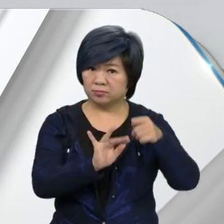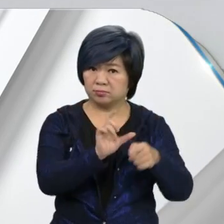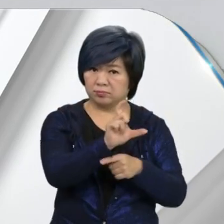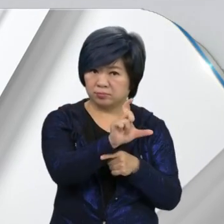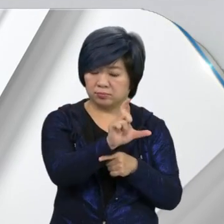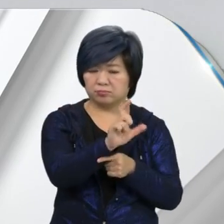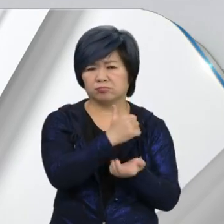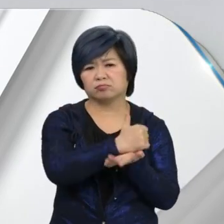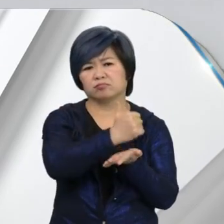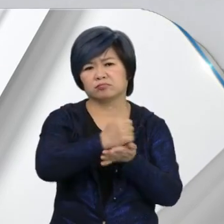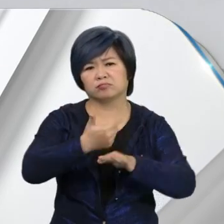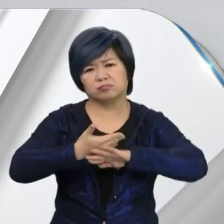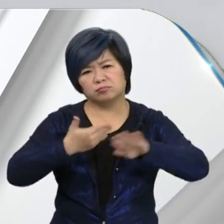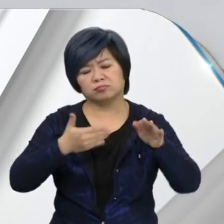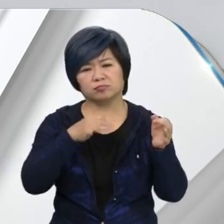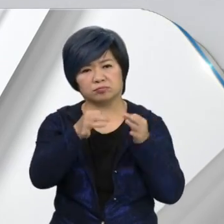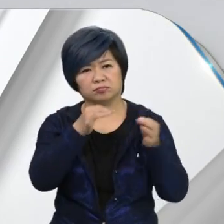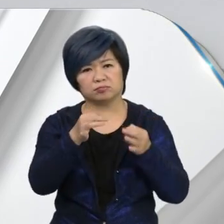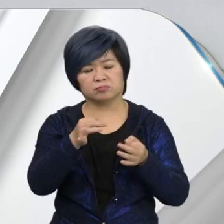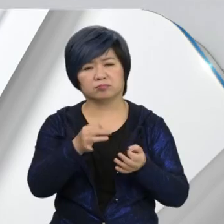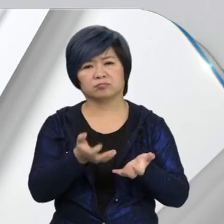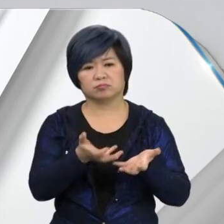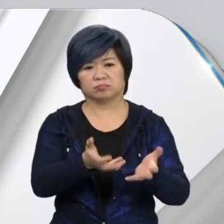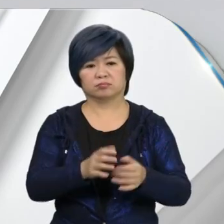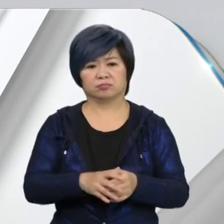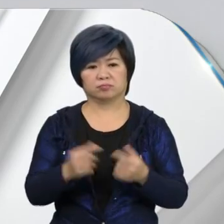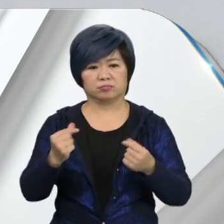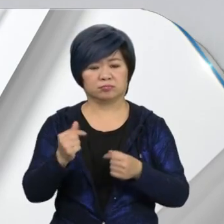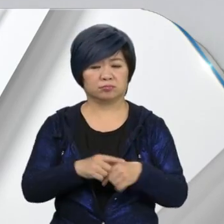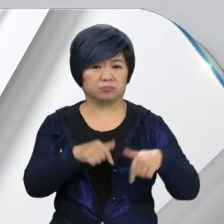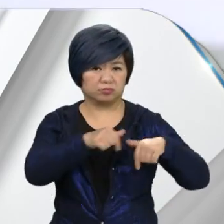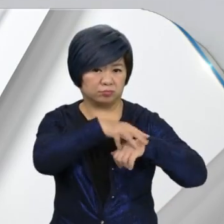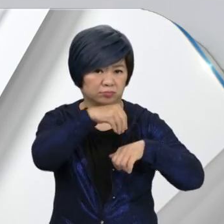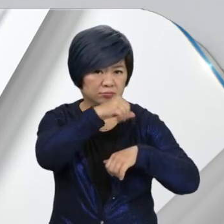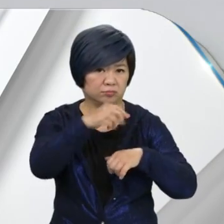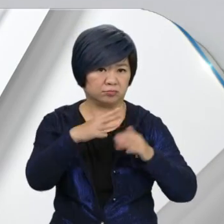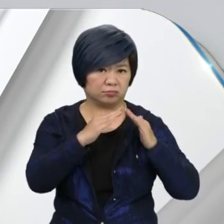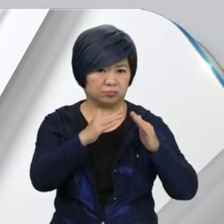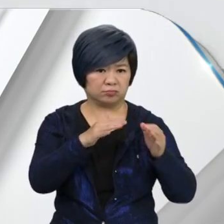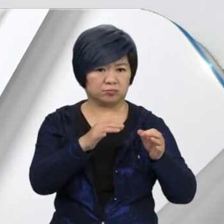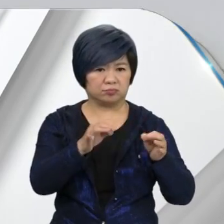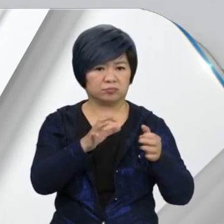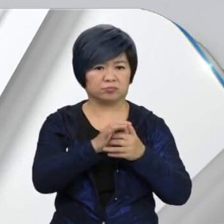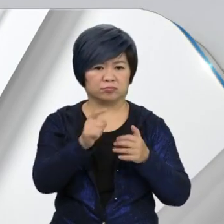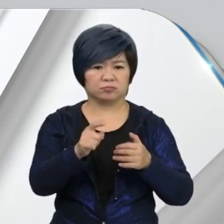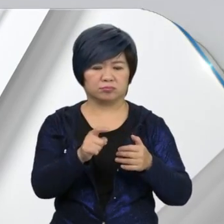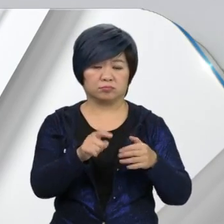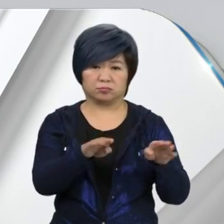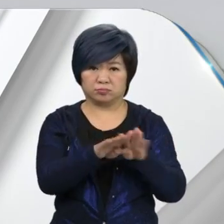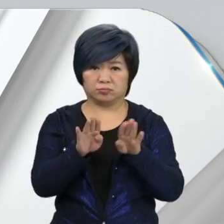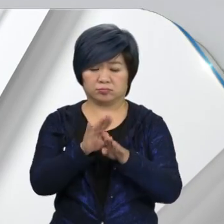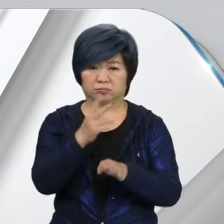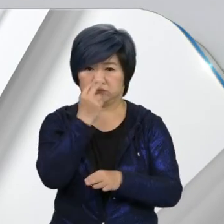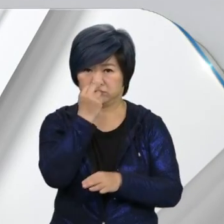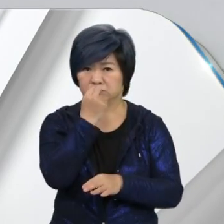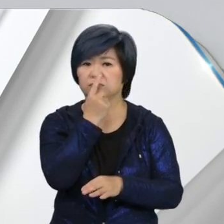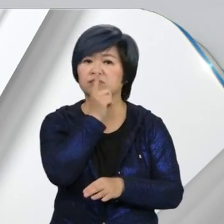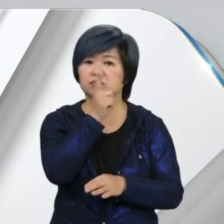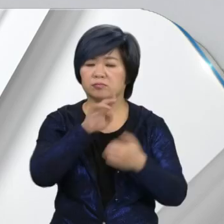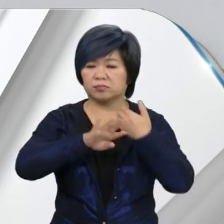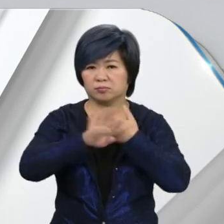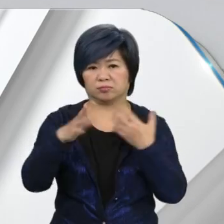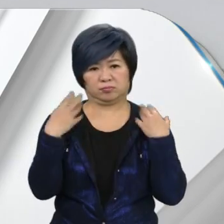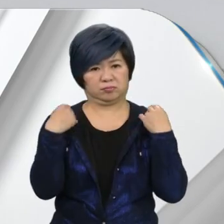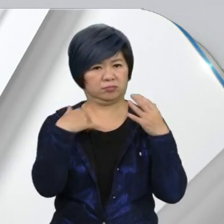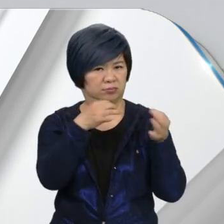的通路。所以待会各位可以听到，比如说我们西螺果菜批发市场，它是一个产地市场，它只有休礼拜天，其他的照常